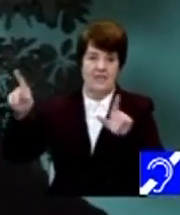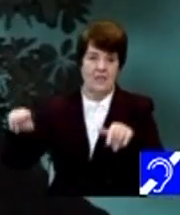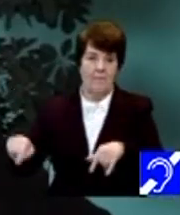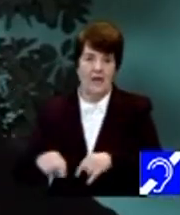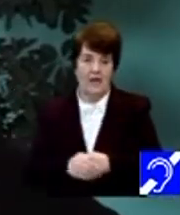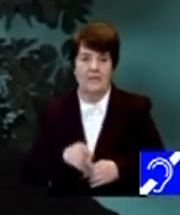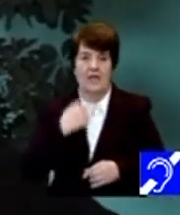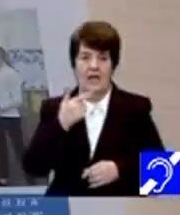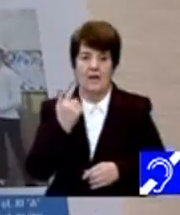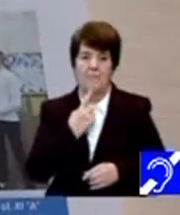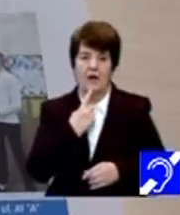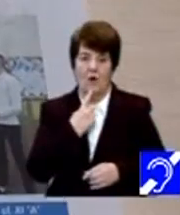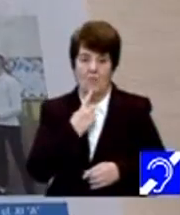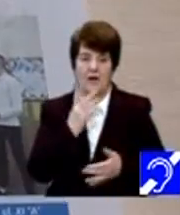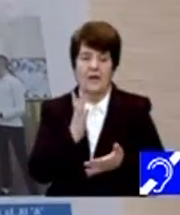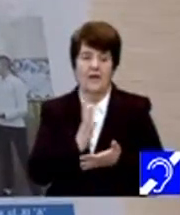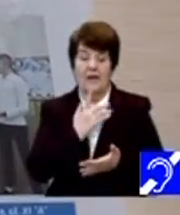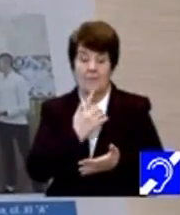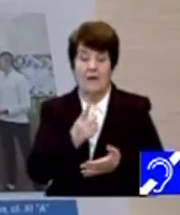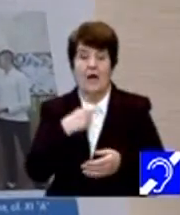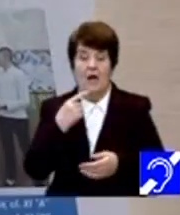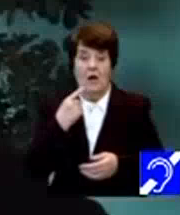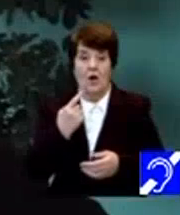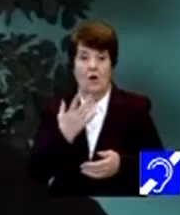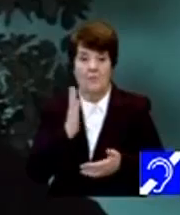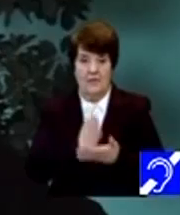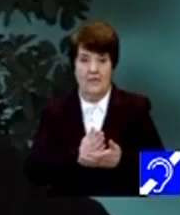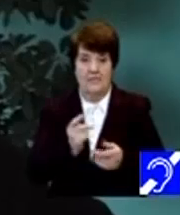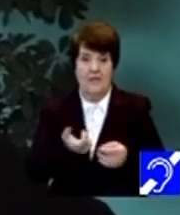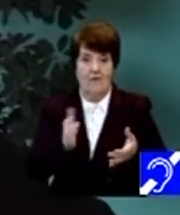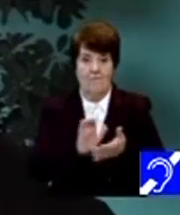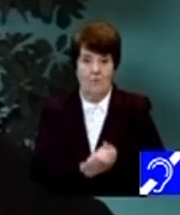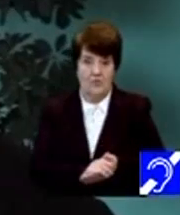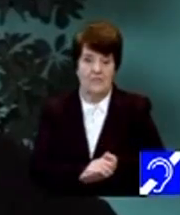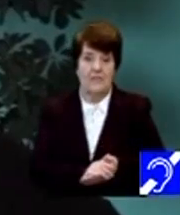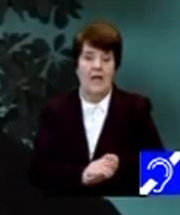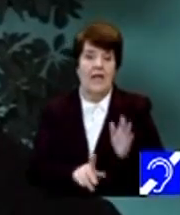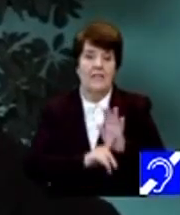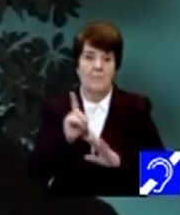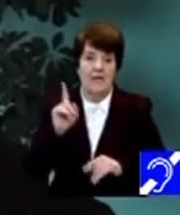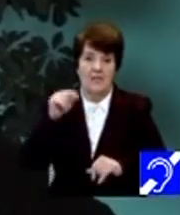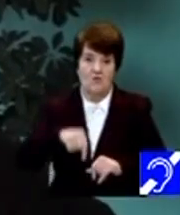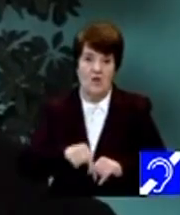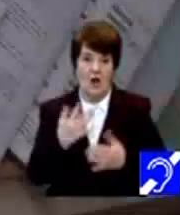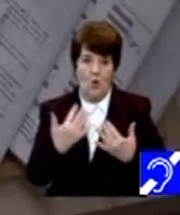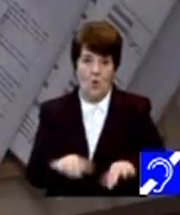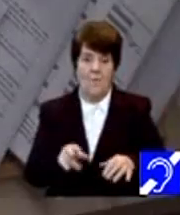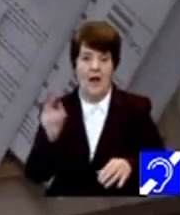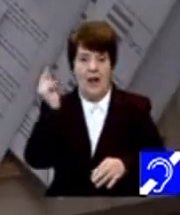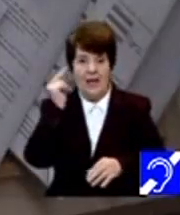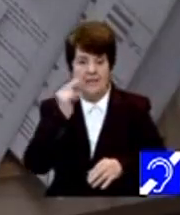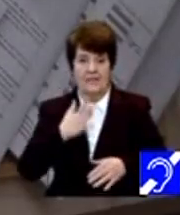de perete. Limba română este o limbă duioasă. Eu sunt fericită că clasa noastră a fost modernizată și de